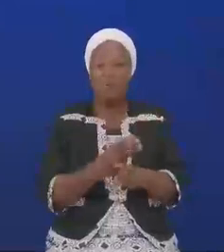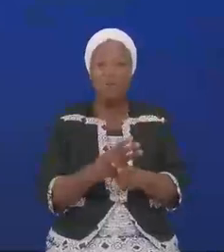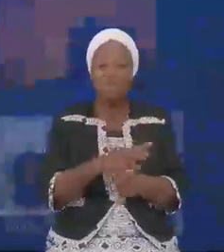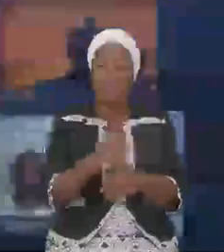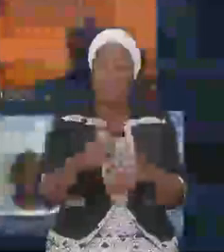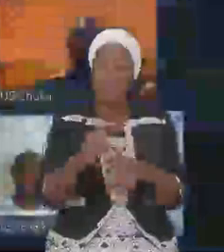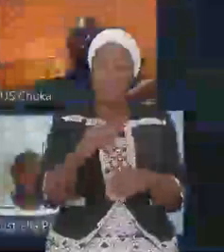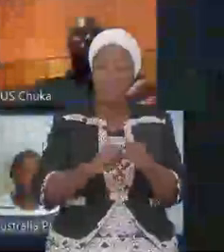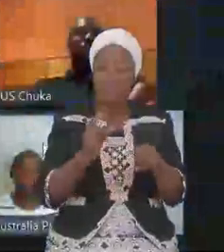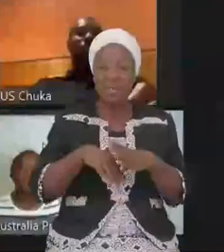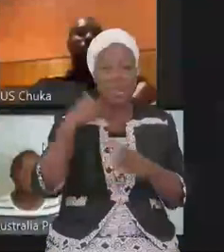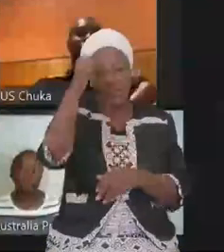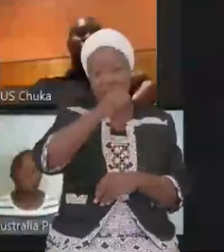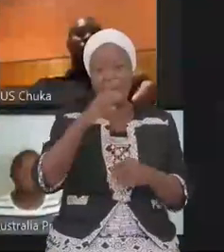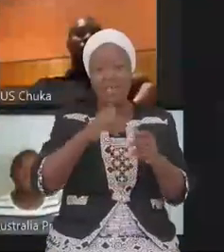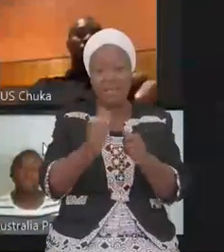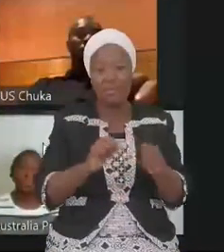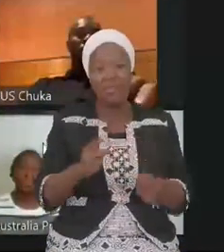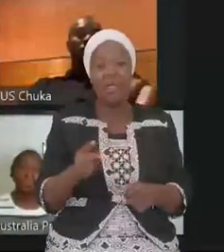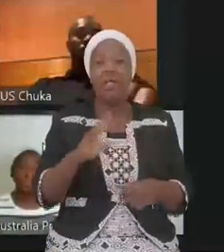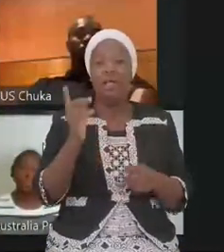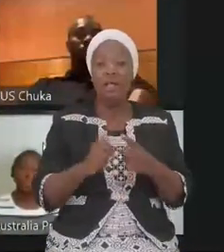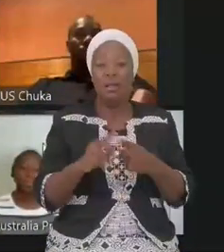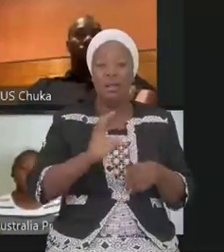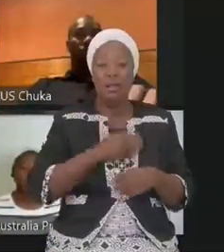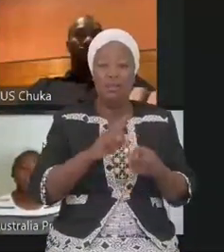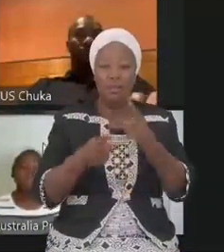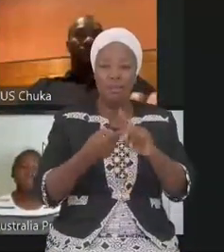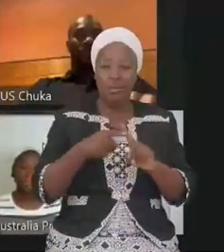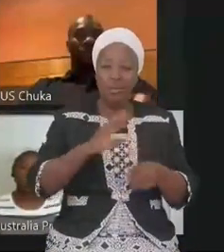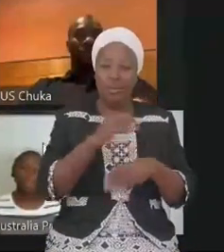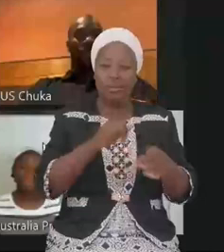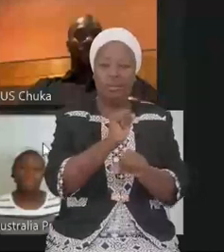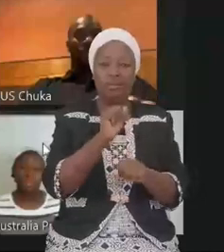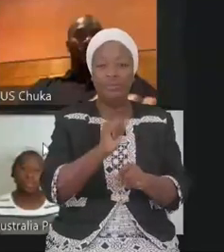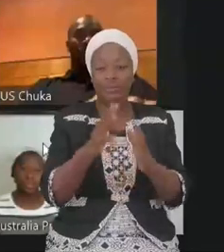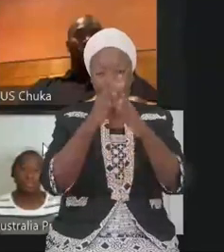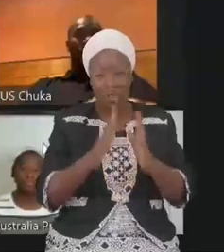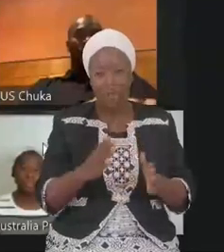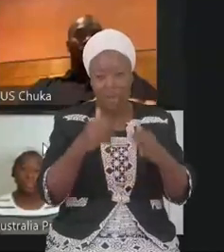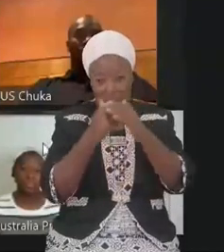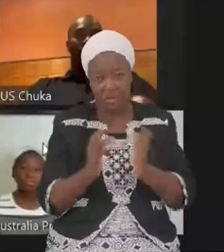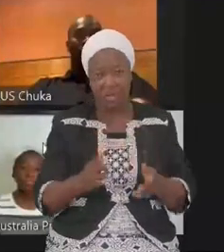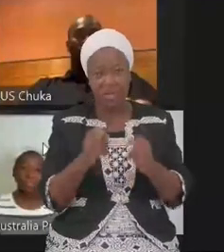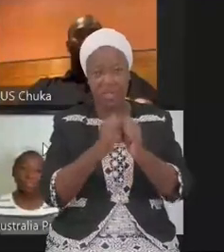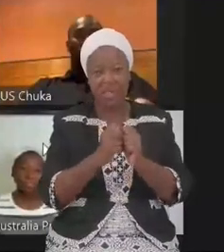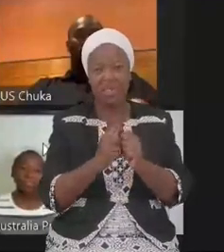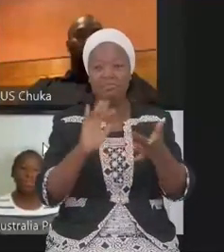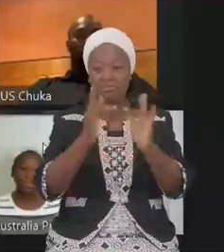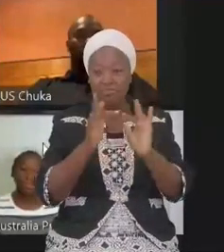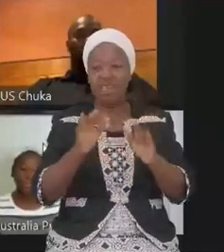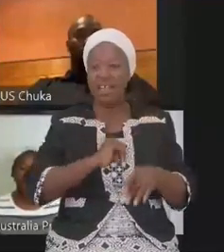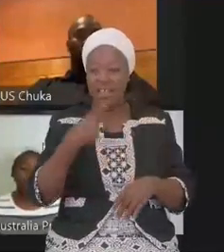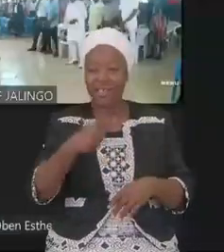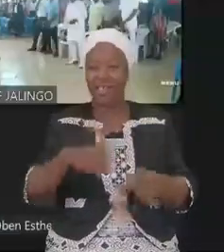du continent africain, partout et à nos amis et à ceux qui adorent avec nous en ligne. Je dis